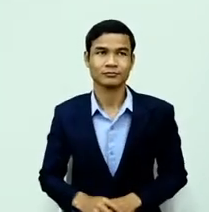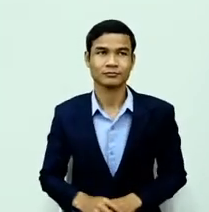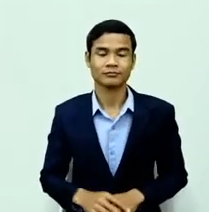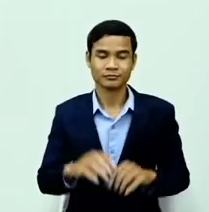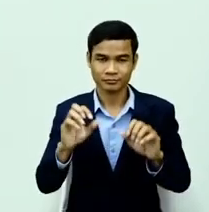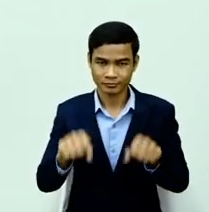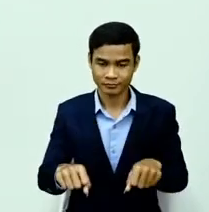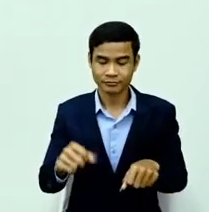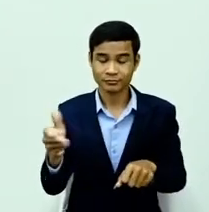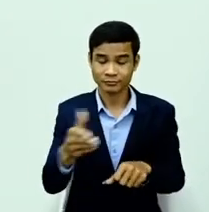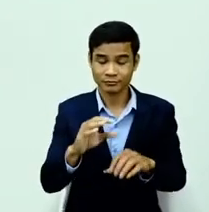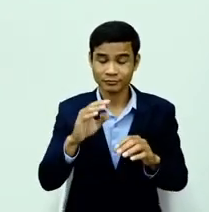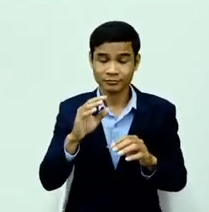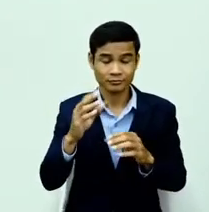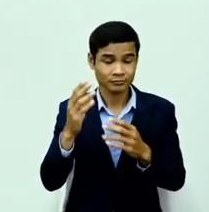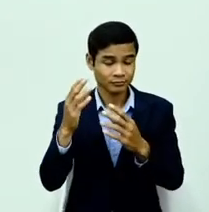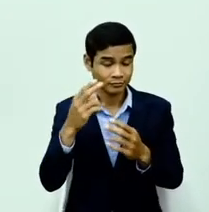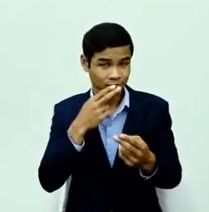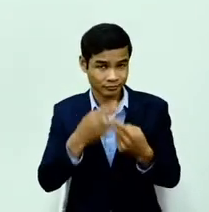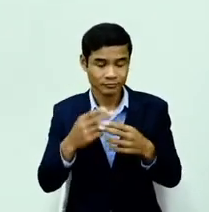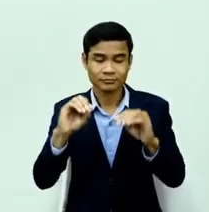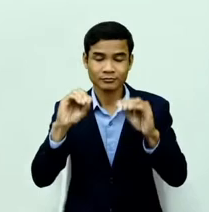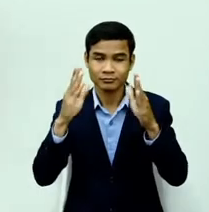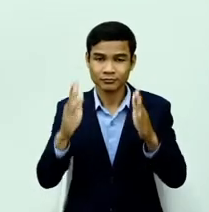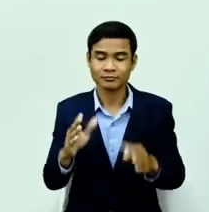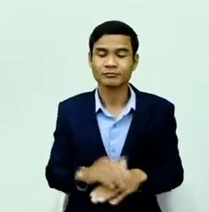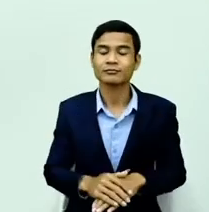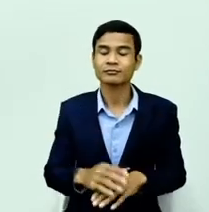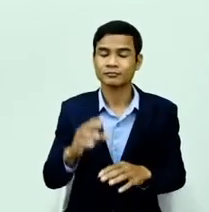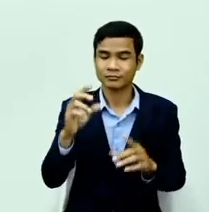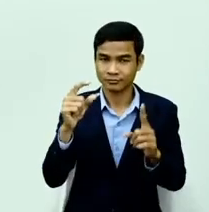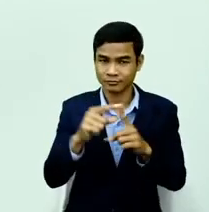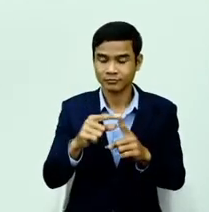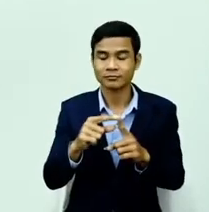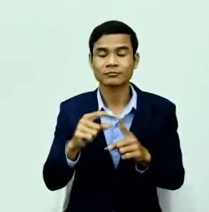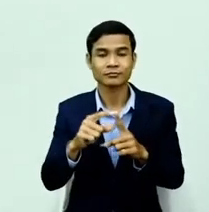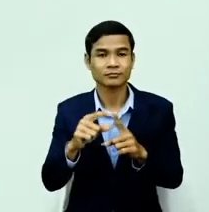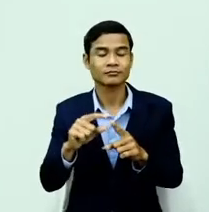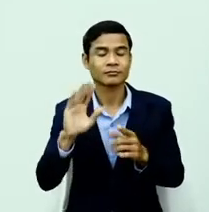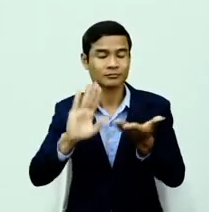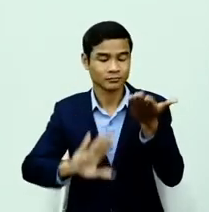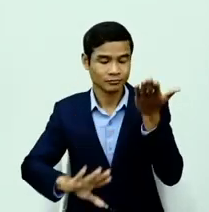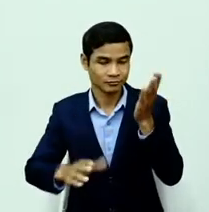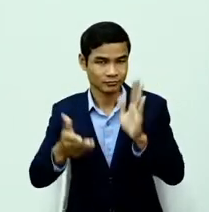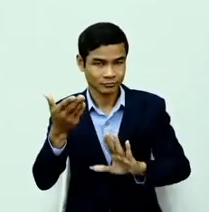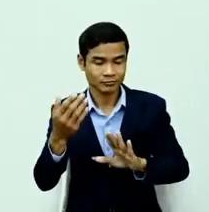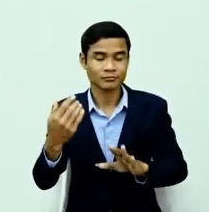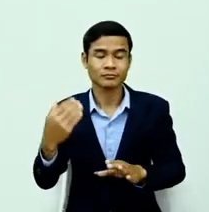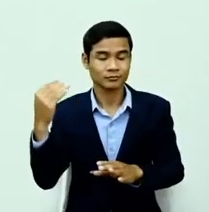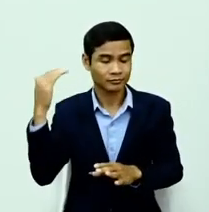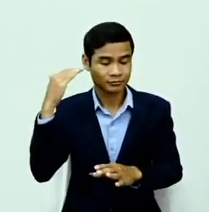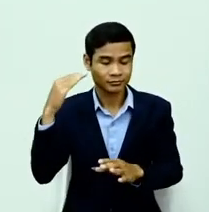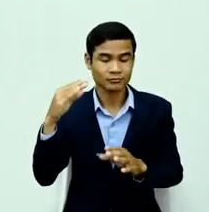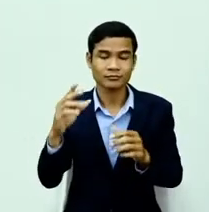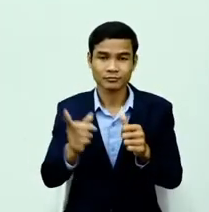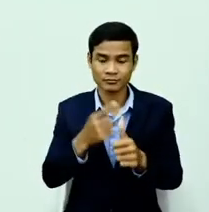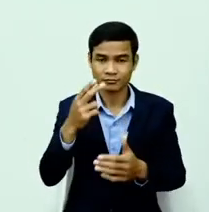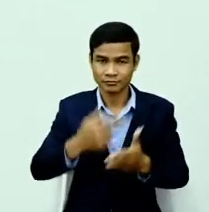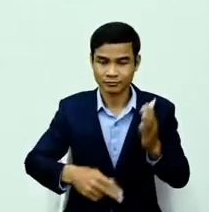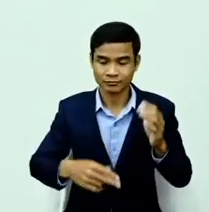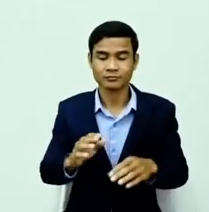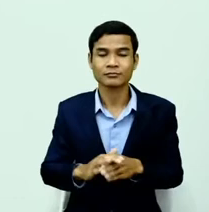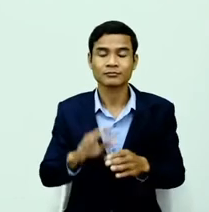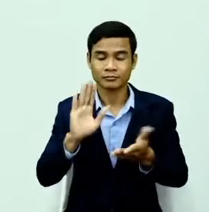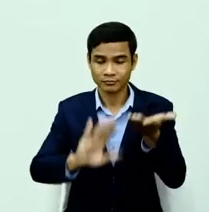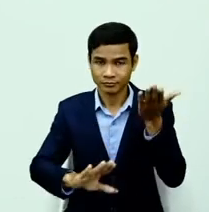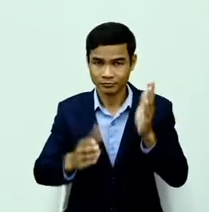chà chăm lại xin nụ nè kru ta bị rộm miền sâu đam mà vậy chùa rộm chlai mơ con ta